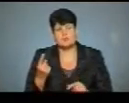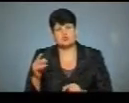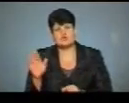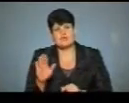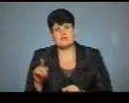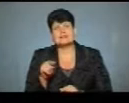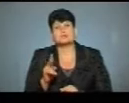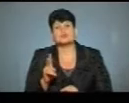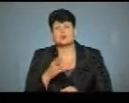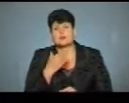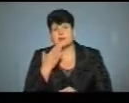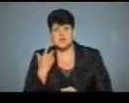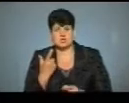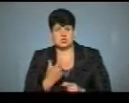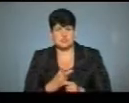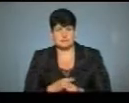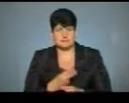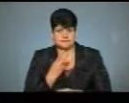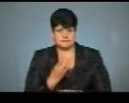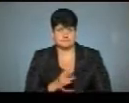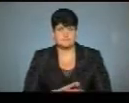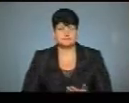тим, які не мають відповідних щеплень. Дивимося далі.